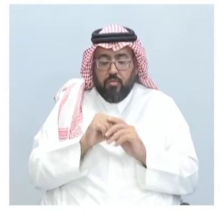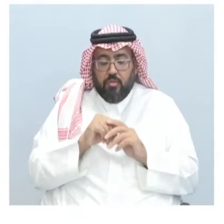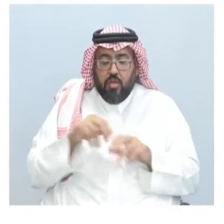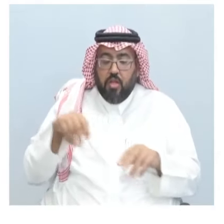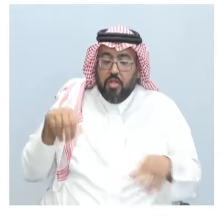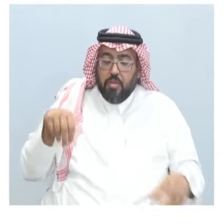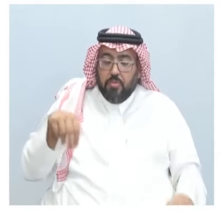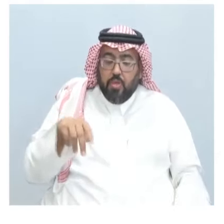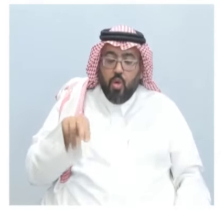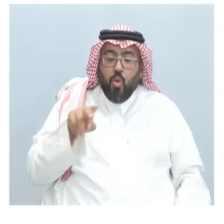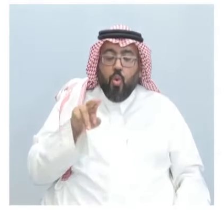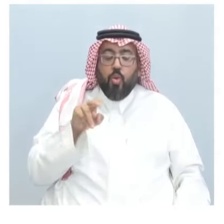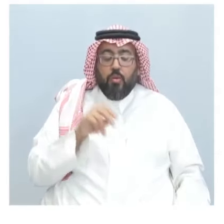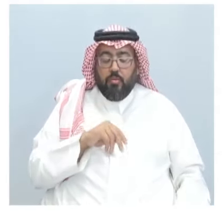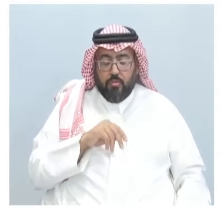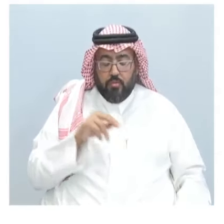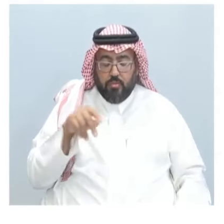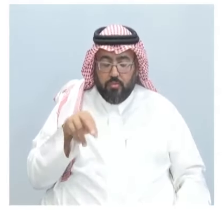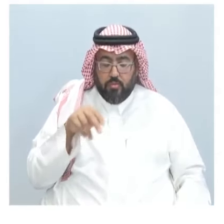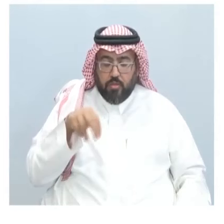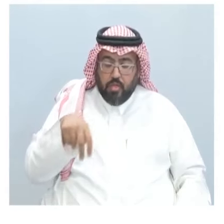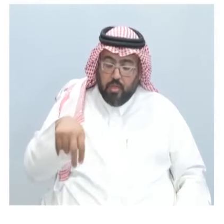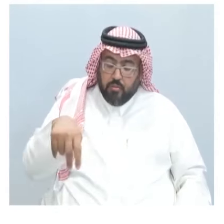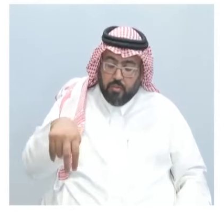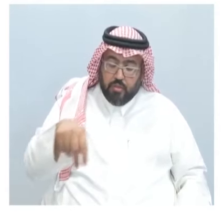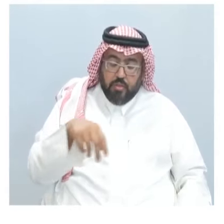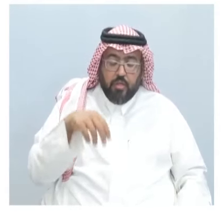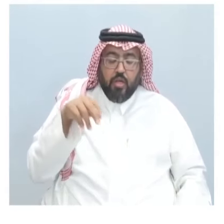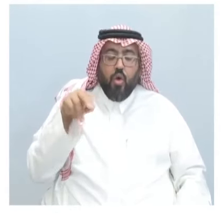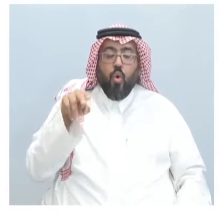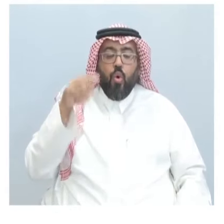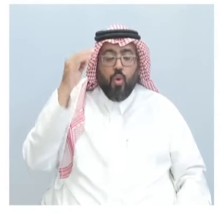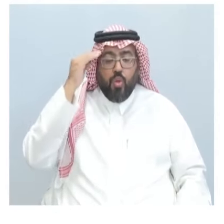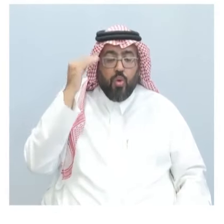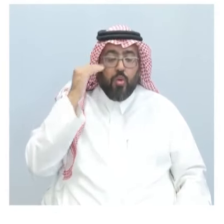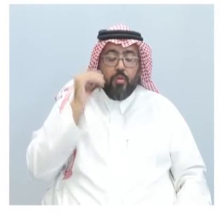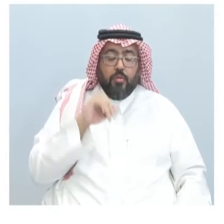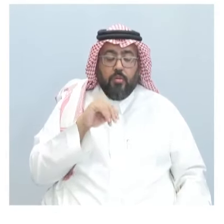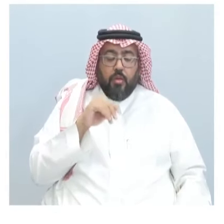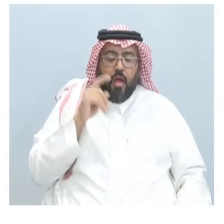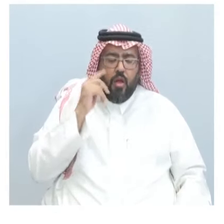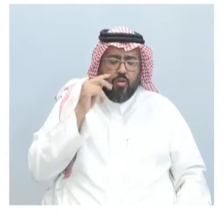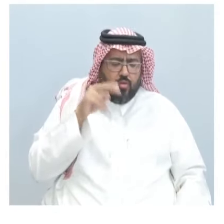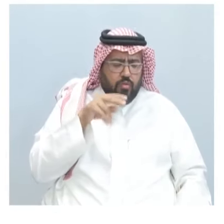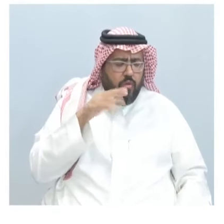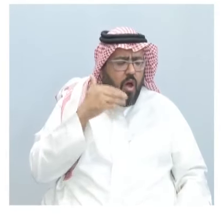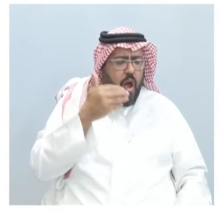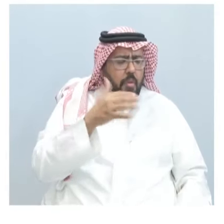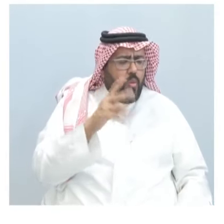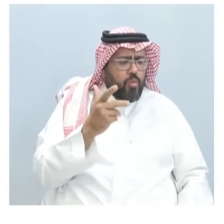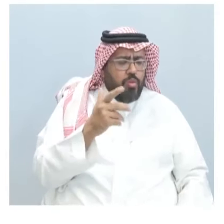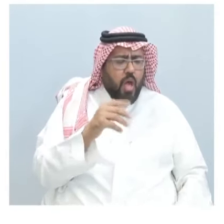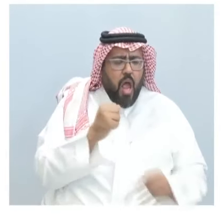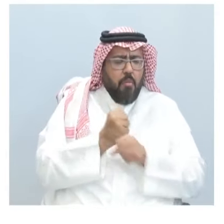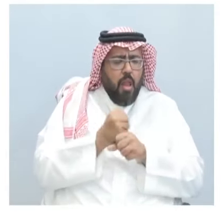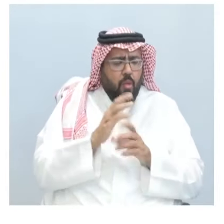تمشي اختك لاحظوا تتبعك لتتعرف خبرك وما يكون